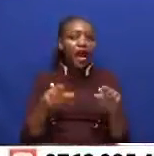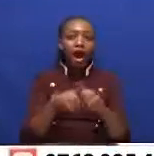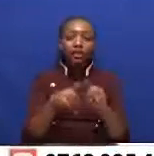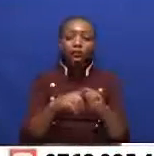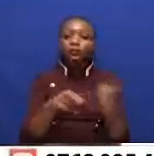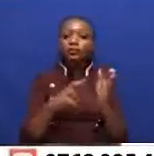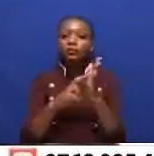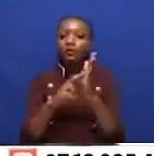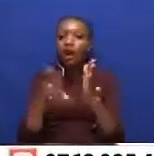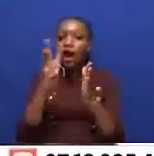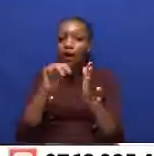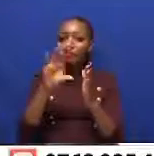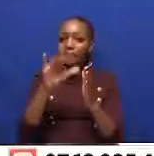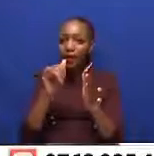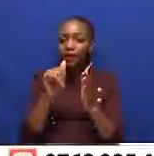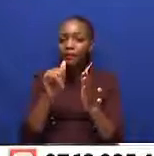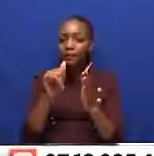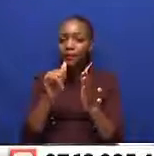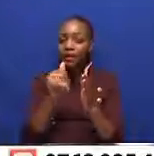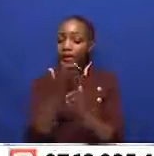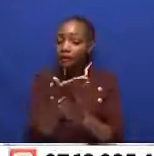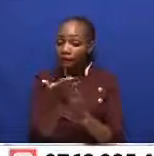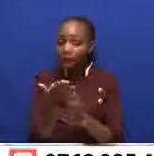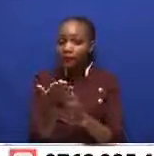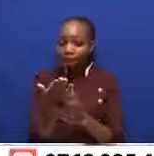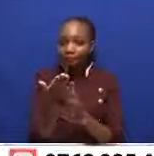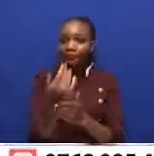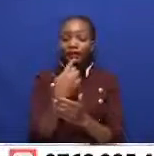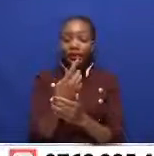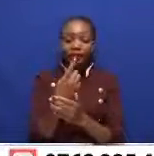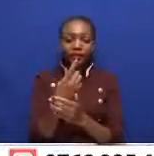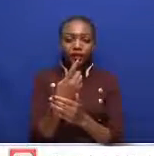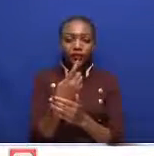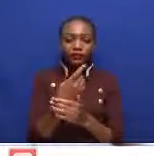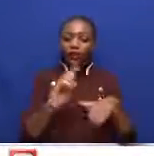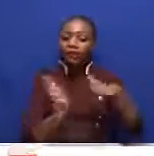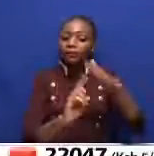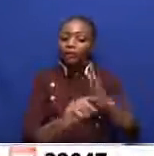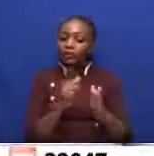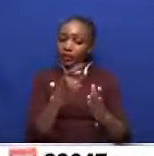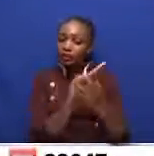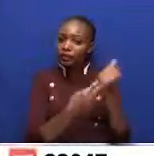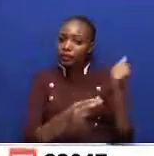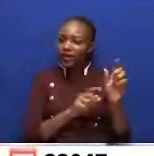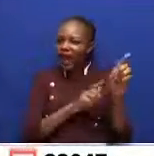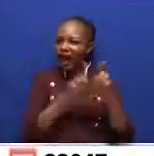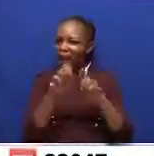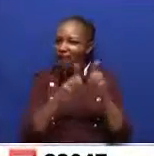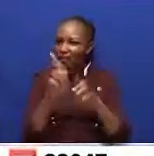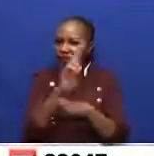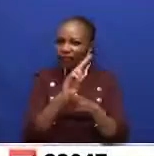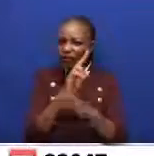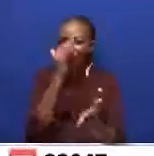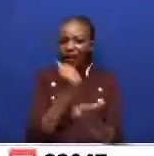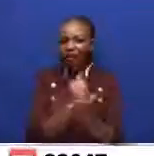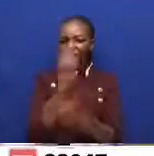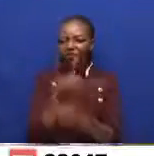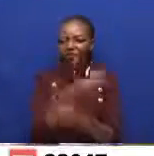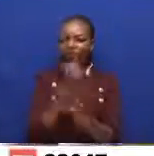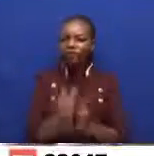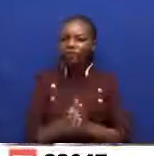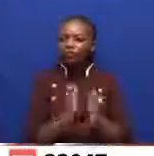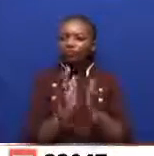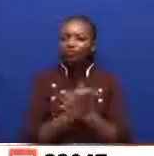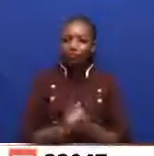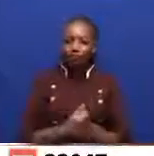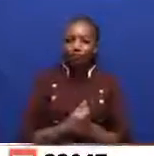Mwakilishi wa wadi ya West Bukusu Sospita Nyongesa anasema mawaziri hawa wanashutumiwa kwa matumizi mabaya ya ofisi.